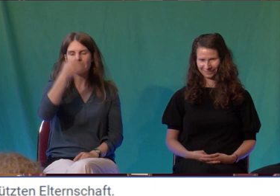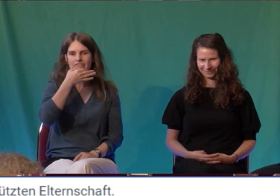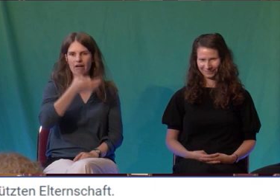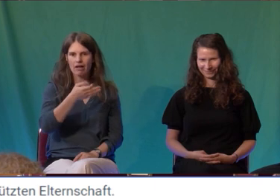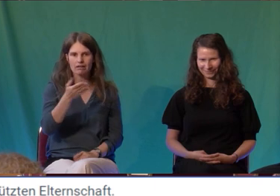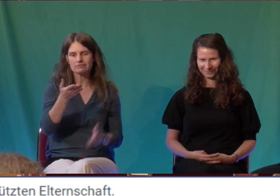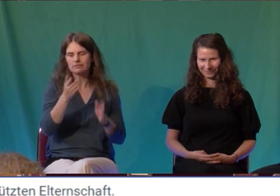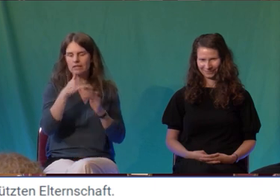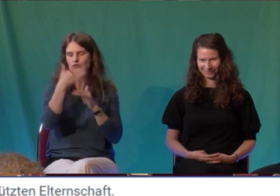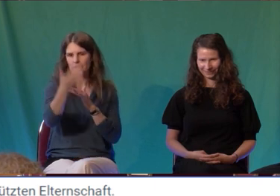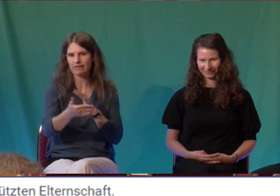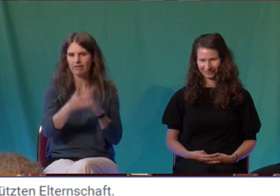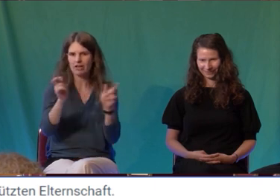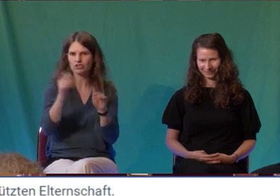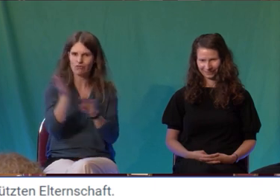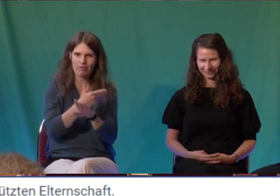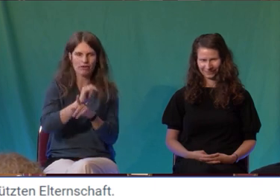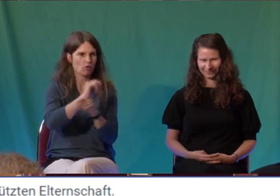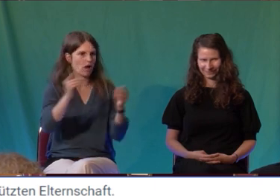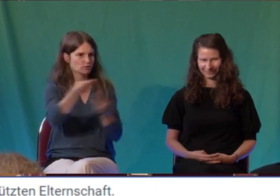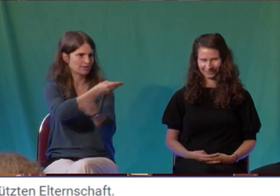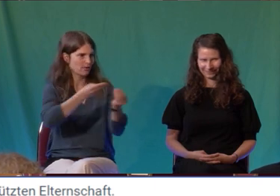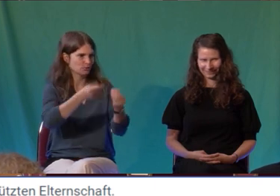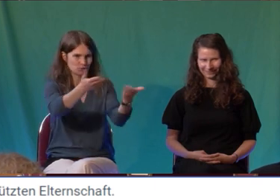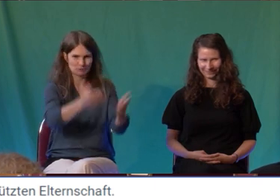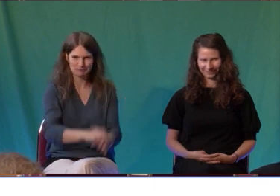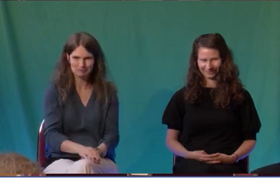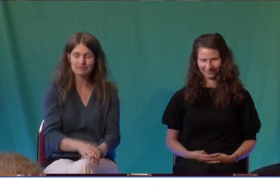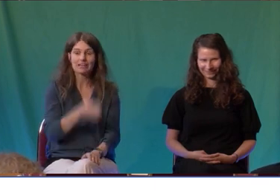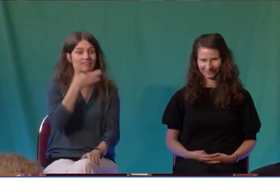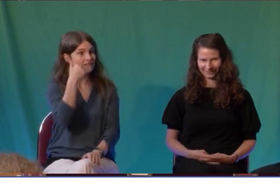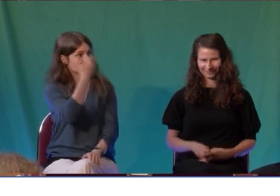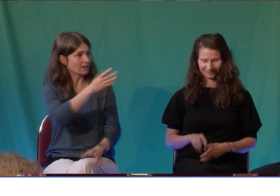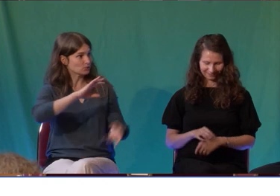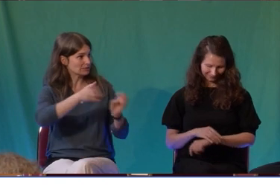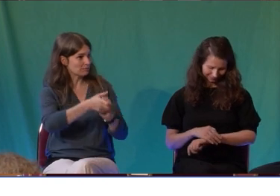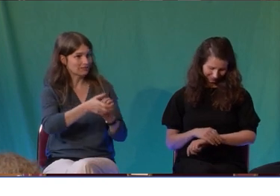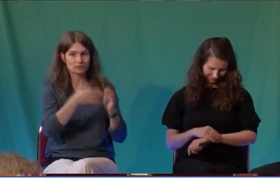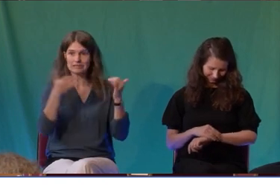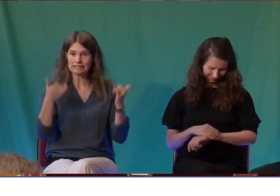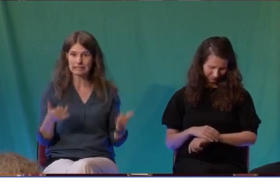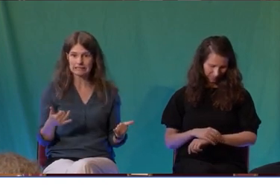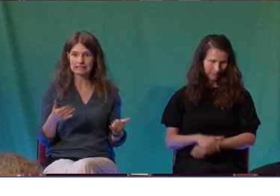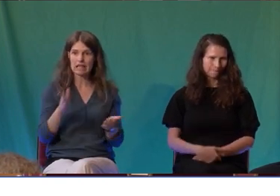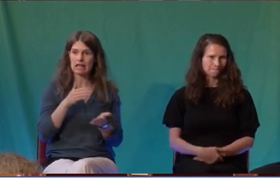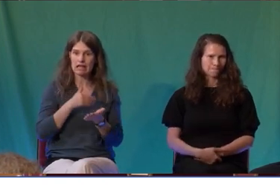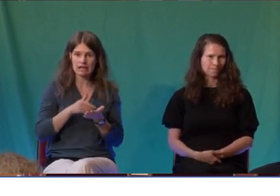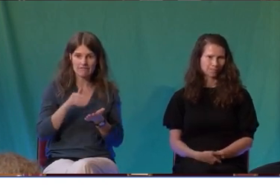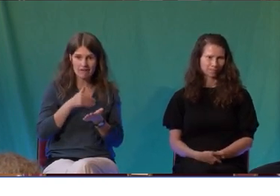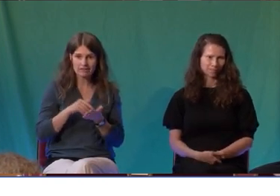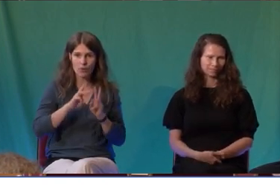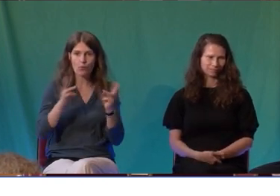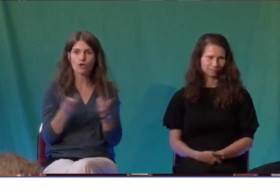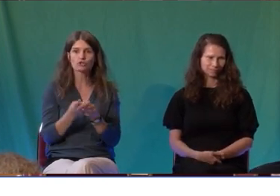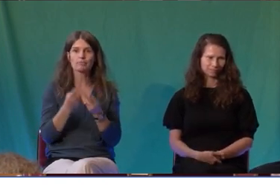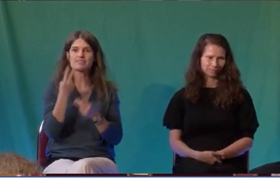zur Verfügung wunderbar dann danke ich Ihnen sehr für die Zusammenfassung und wir machen dann einfach direkt weiter mit Workshop 2